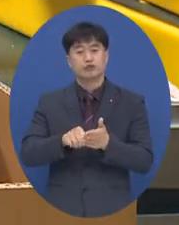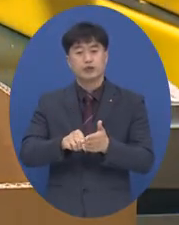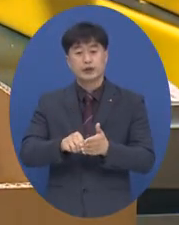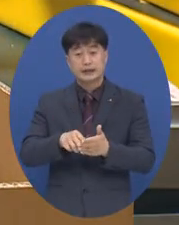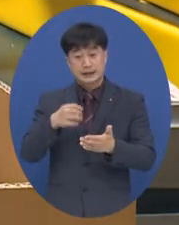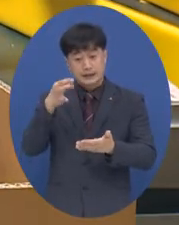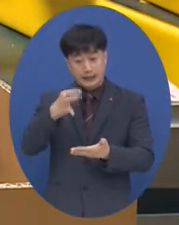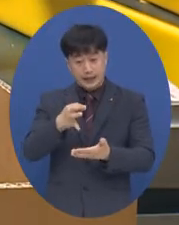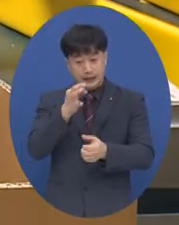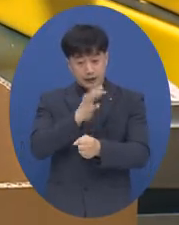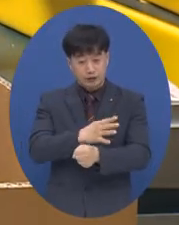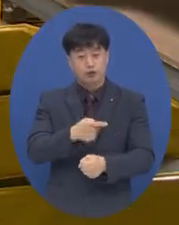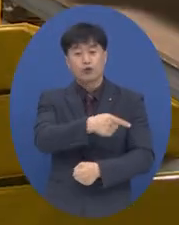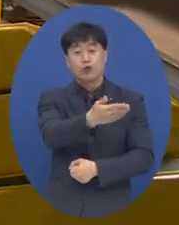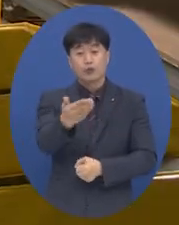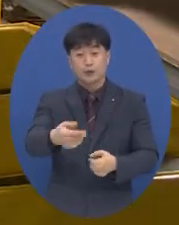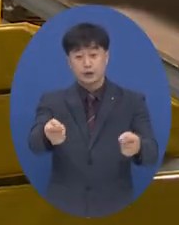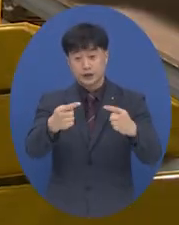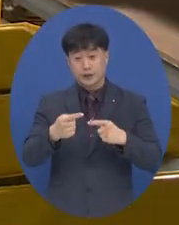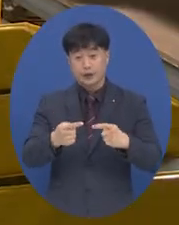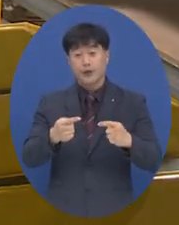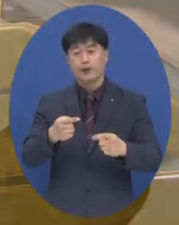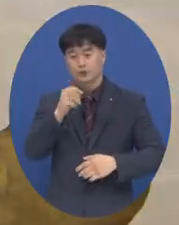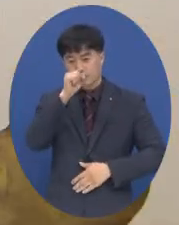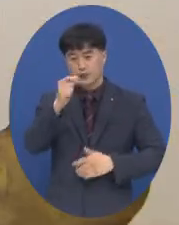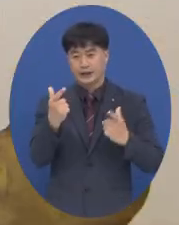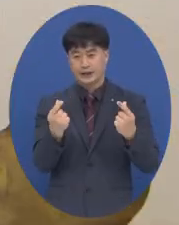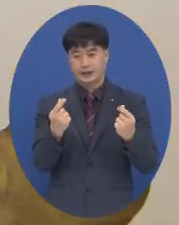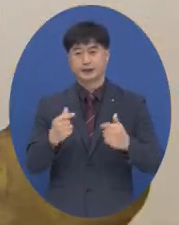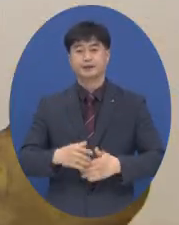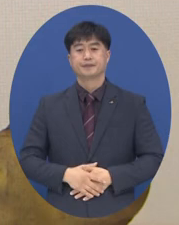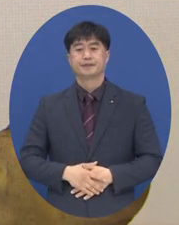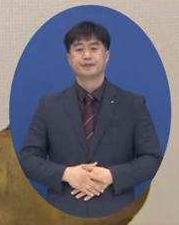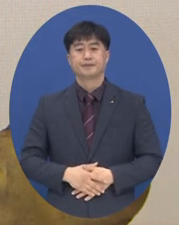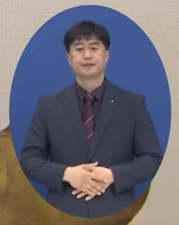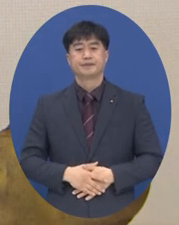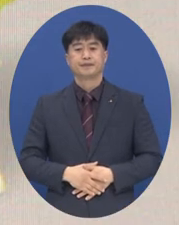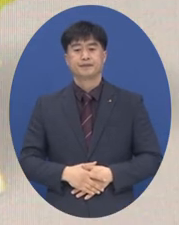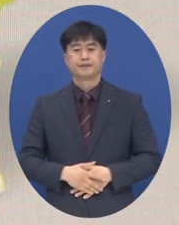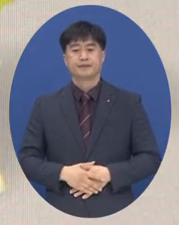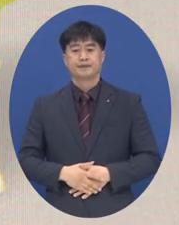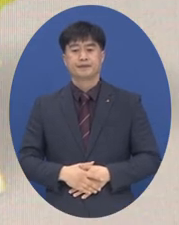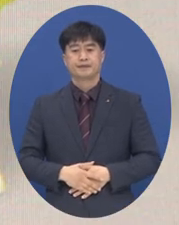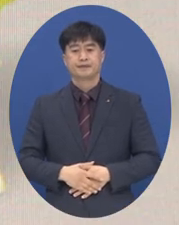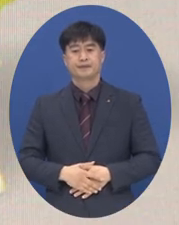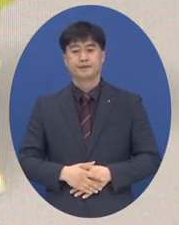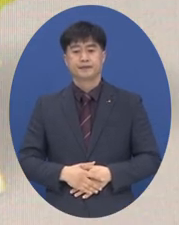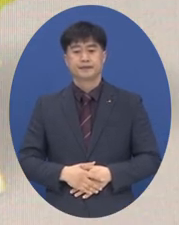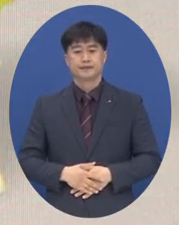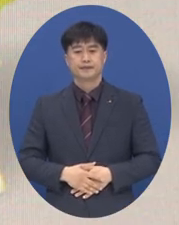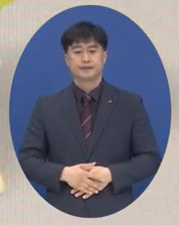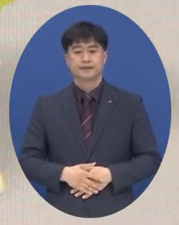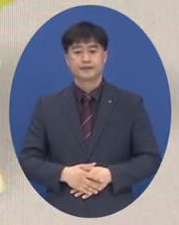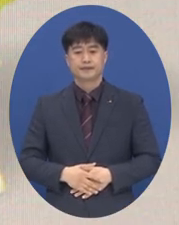농산물들, 알뜰한 소비에 여러분들도 함께 해보시는 건 어떨까요? 경기지TV 최지연입니다.